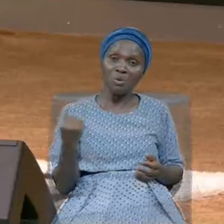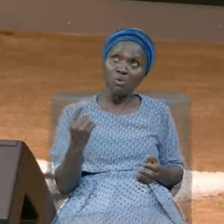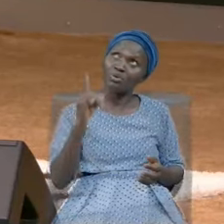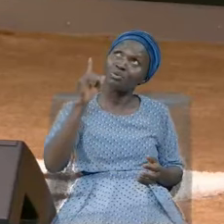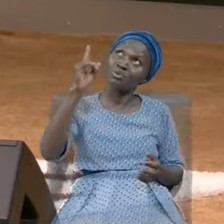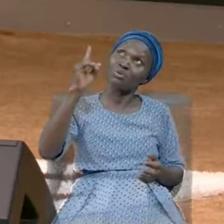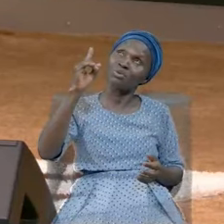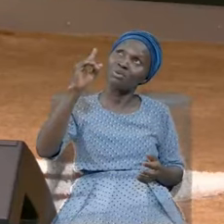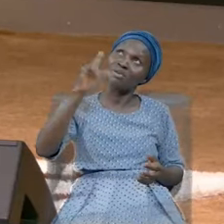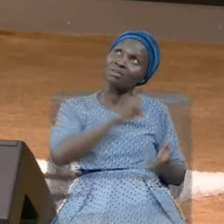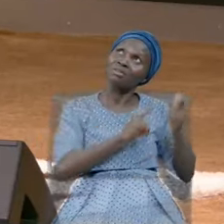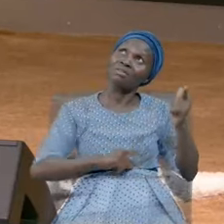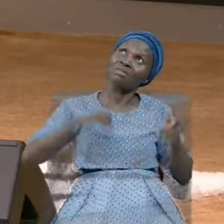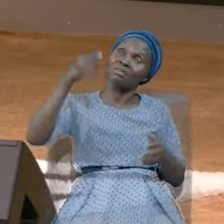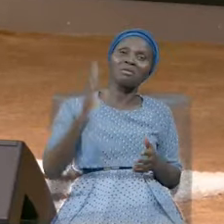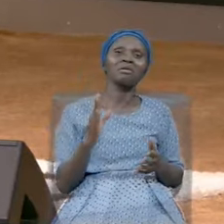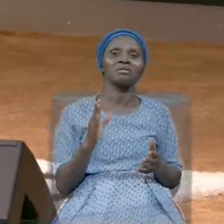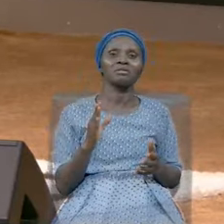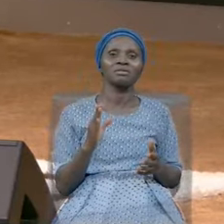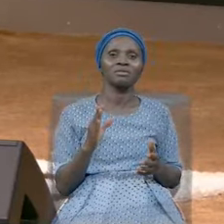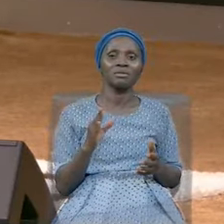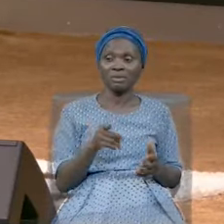maître et saint.